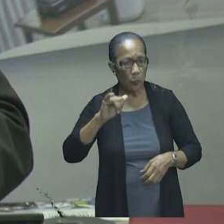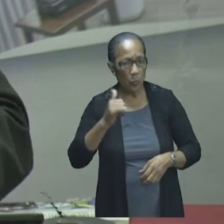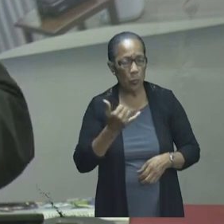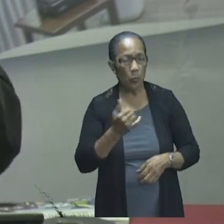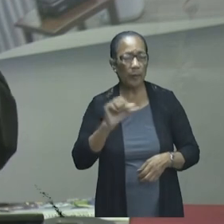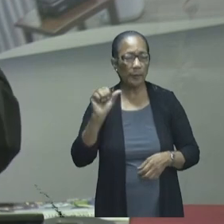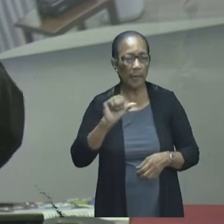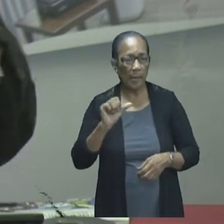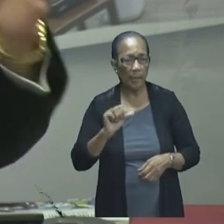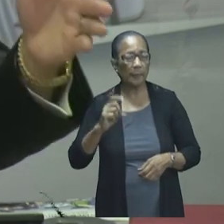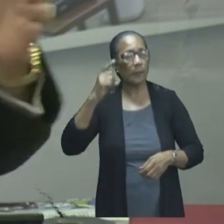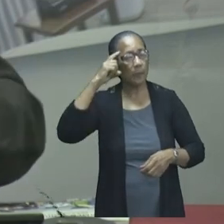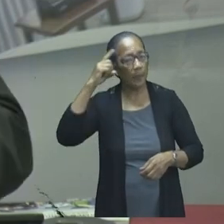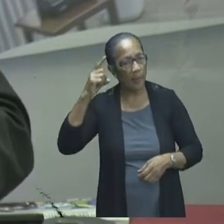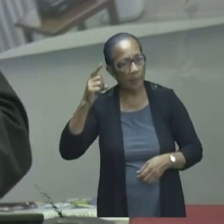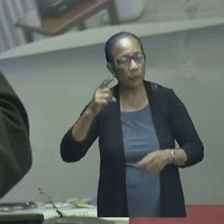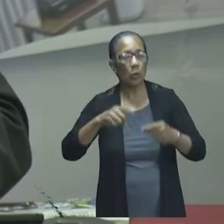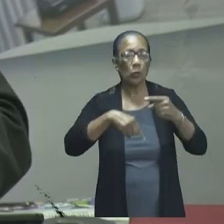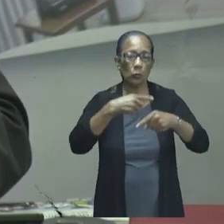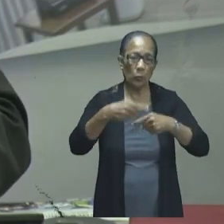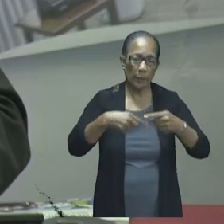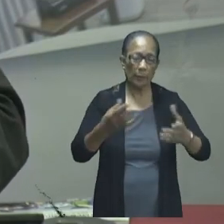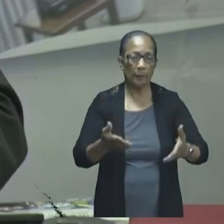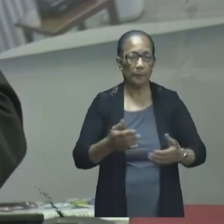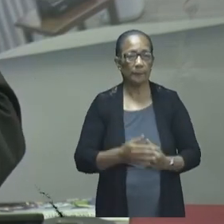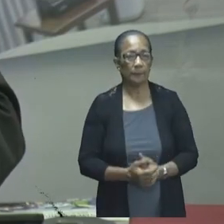van vorm de grondwet